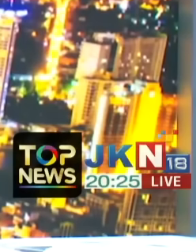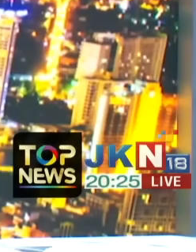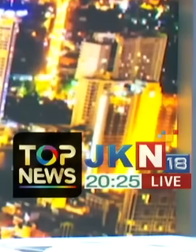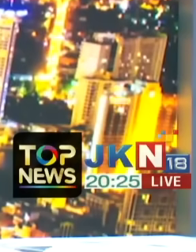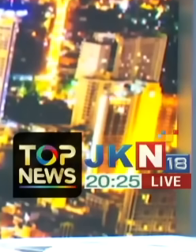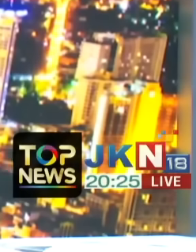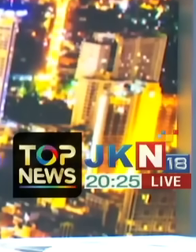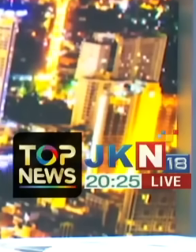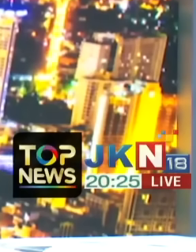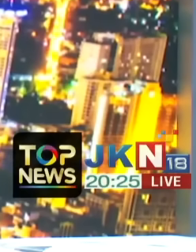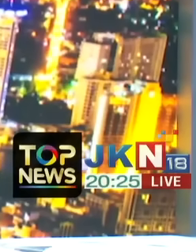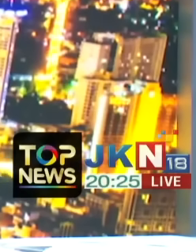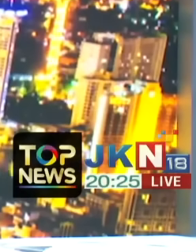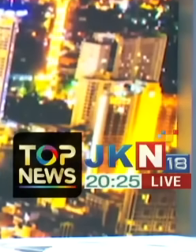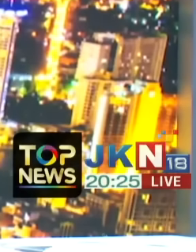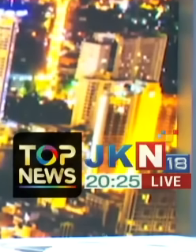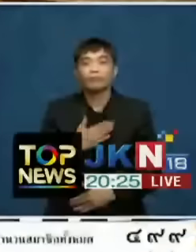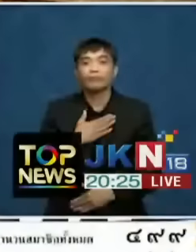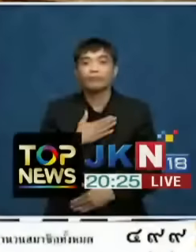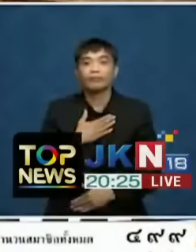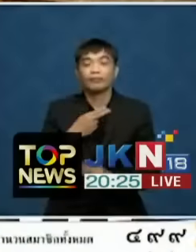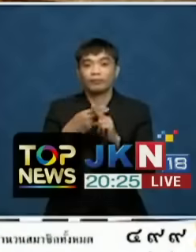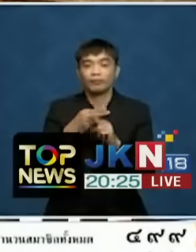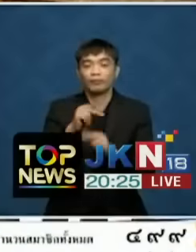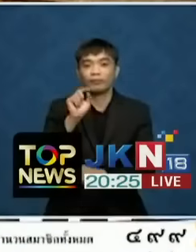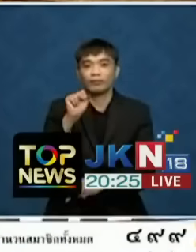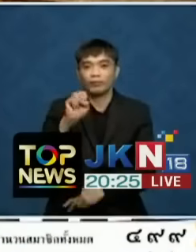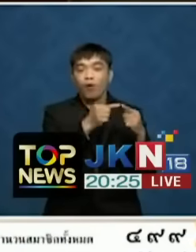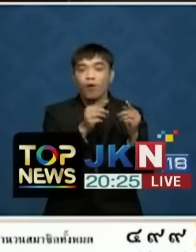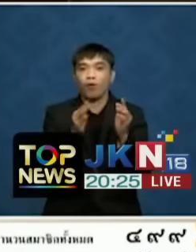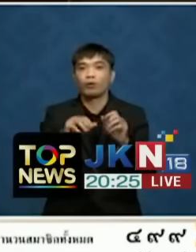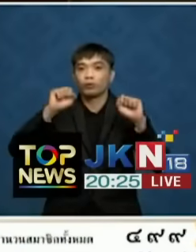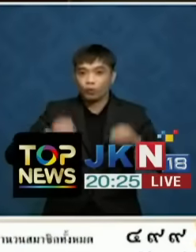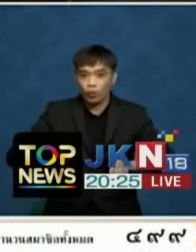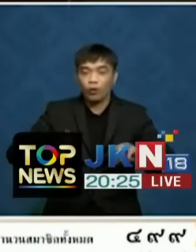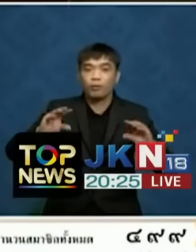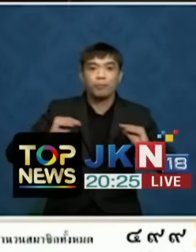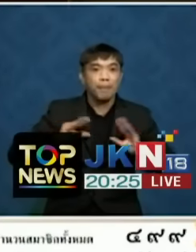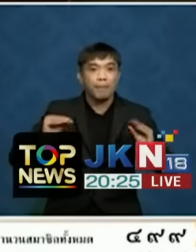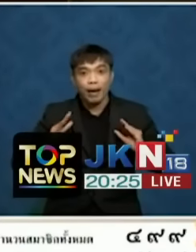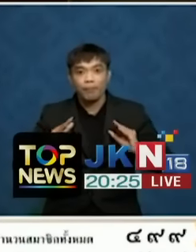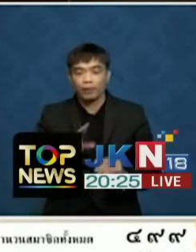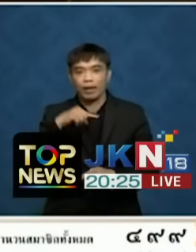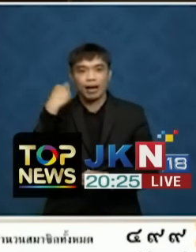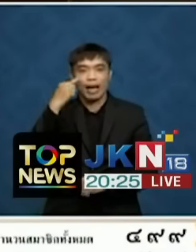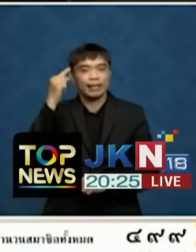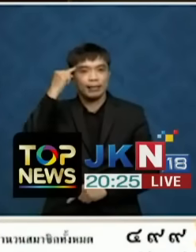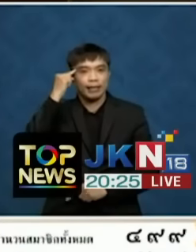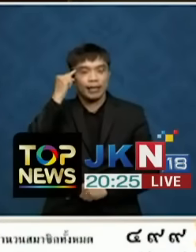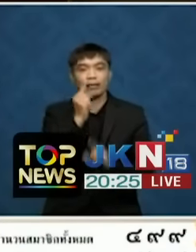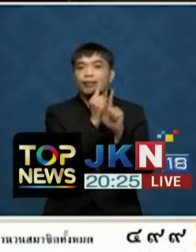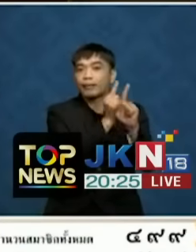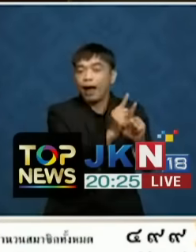1.22 แสนล้านนะจะต้องผ่านสภาในวันนี้ซึ่งวันนี้ที่ประชุมสภาก็มี